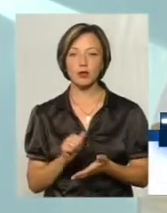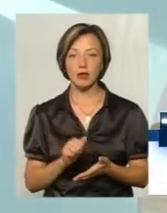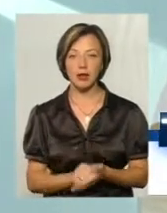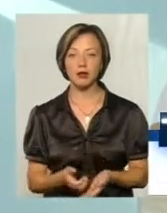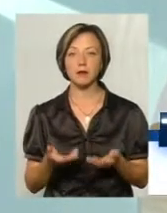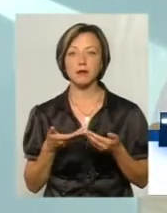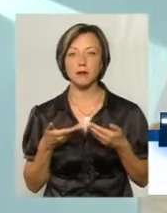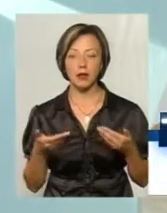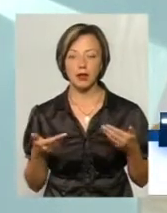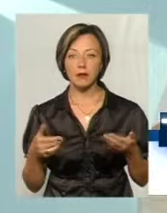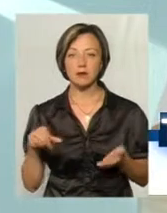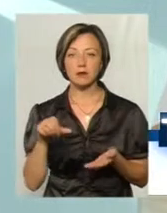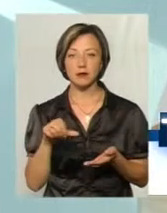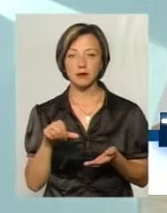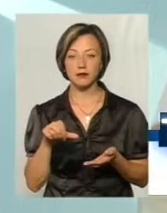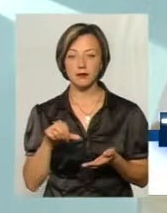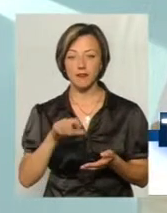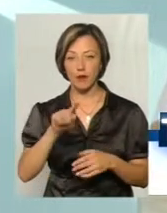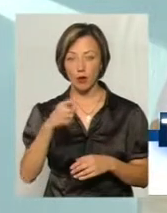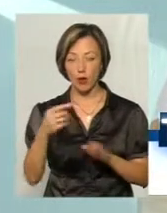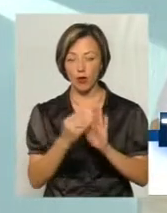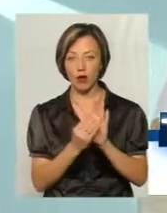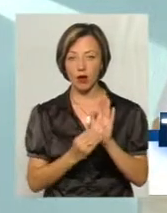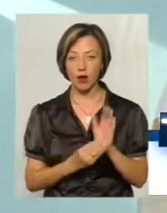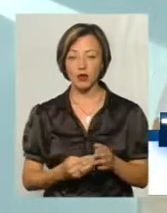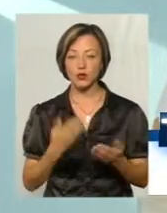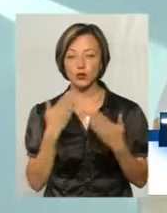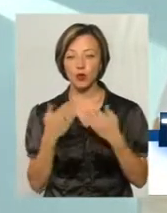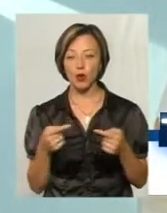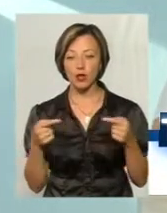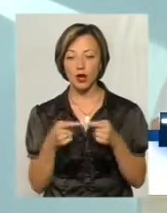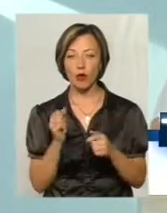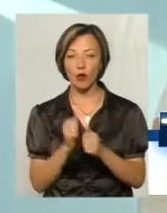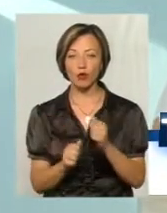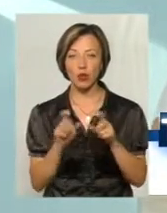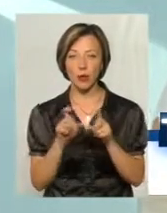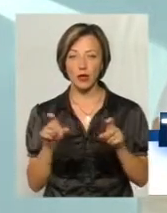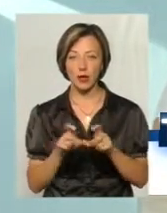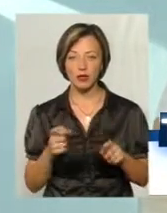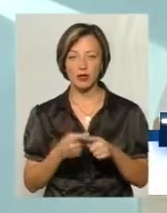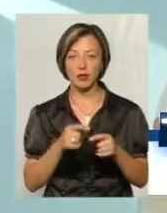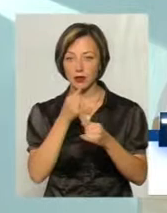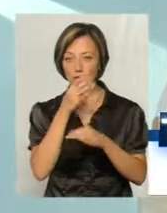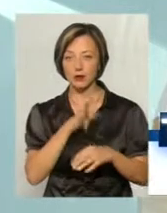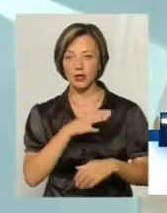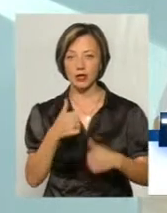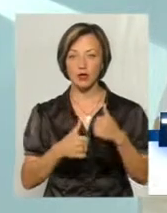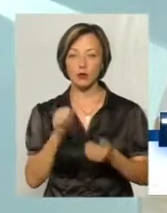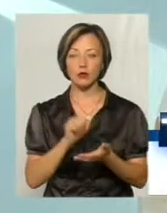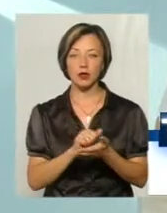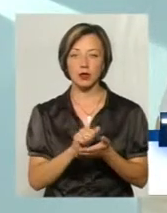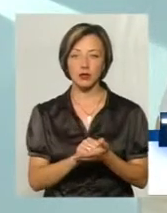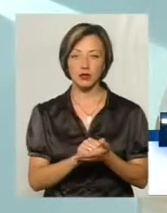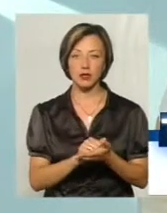ми виставляємо вимоги, які касаються конкретно кожного об'єкта. Це не може бути тендерна